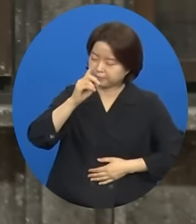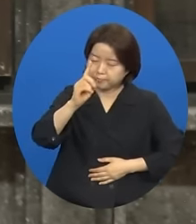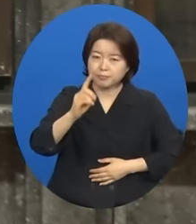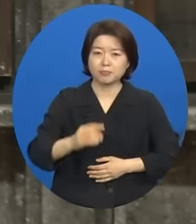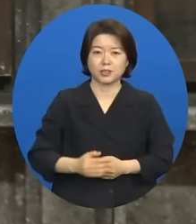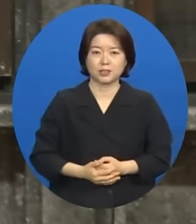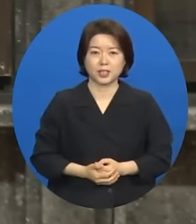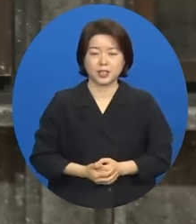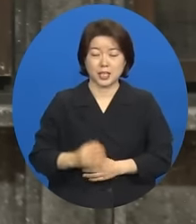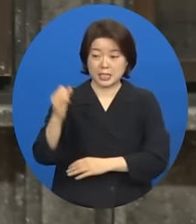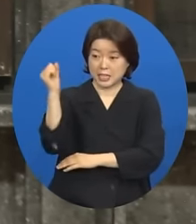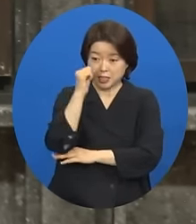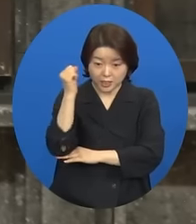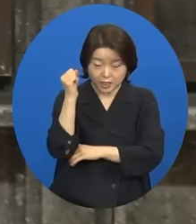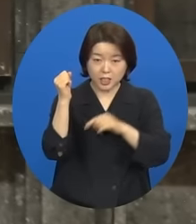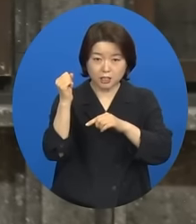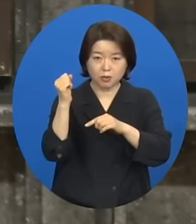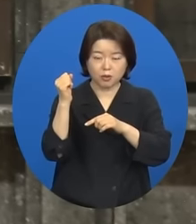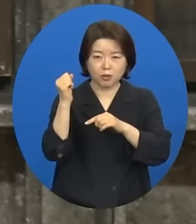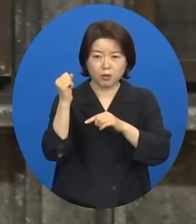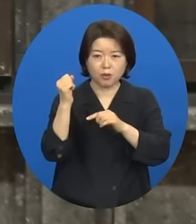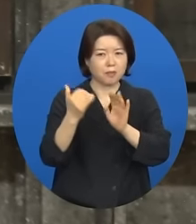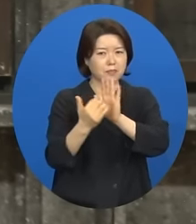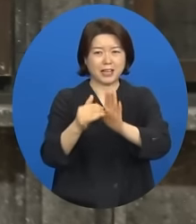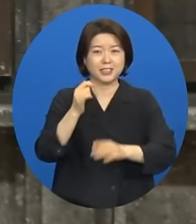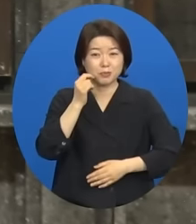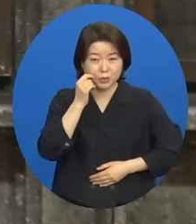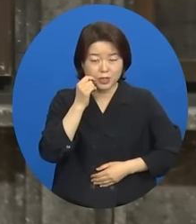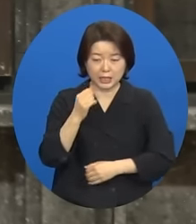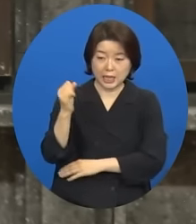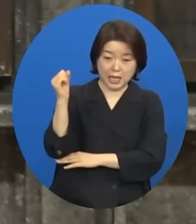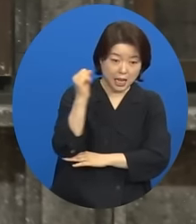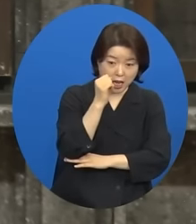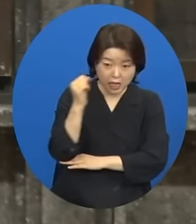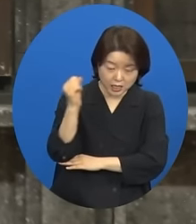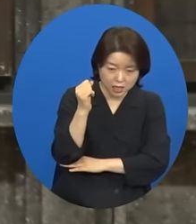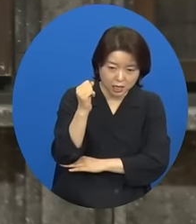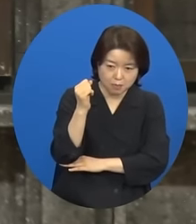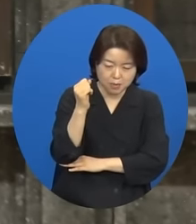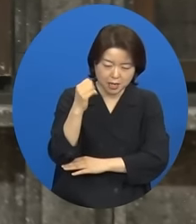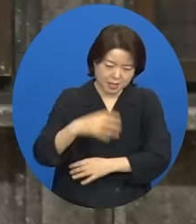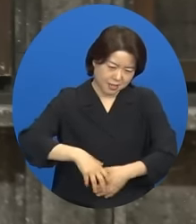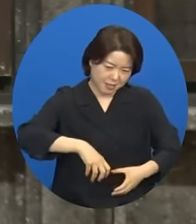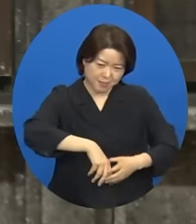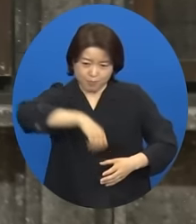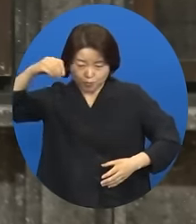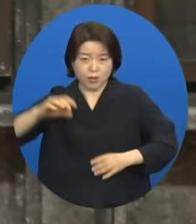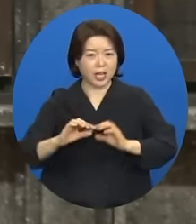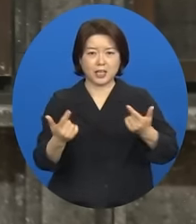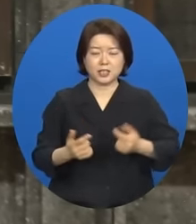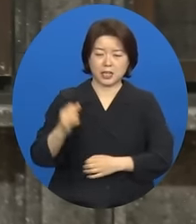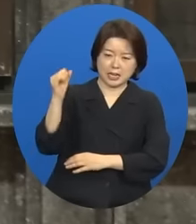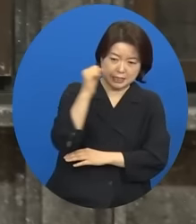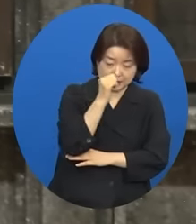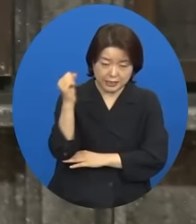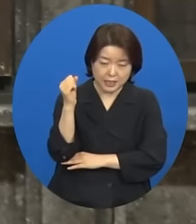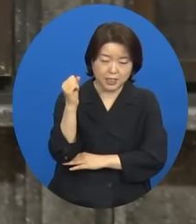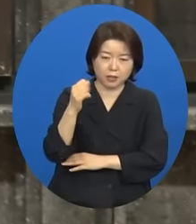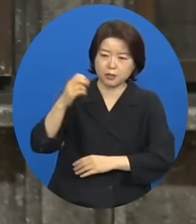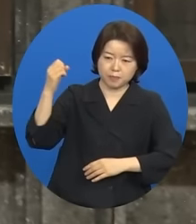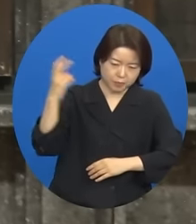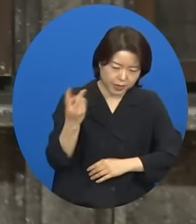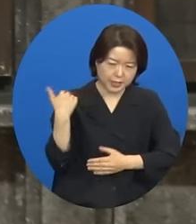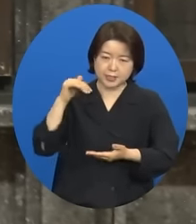그래서 우리가 흔들리는 것을 아예 막을 수는 없지만 흔들리다가 아예 그냥 뿌리가 뽑히는 것이 아니에요. 흔들리다가도 다시